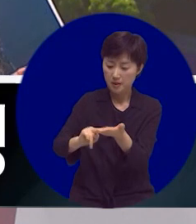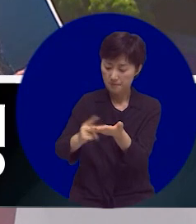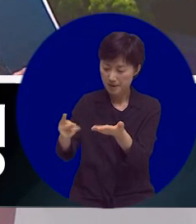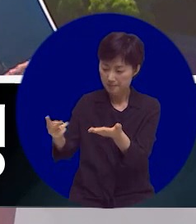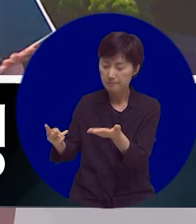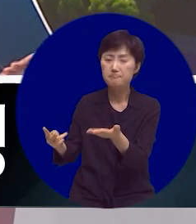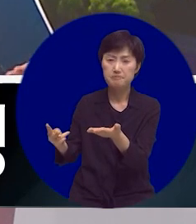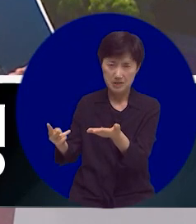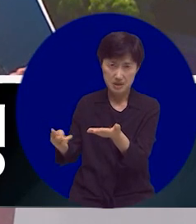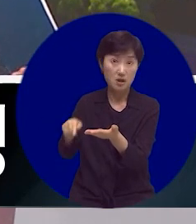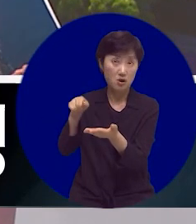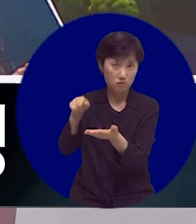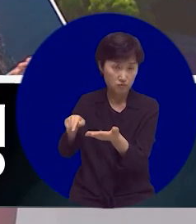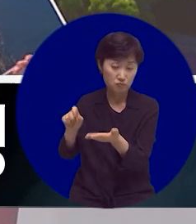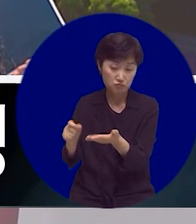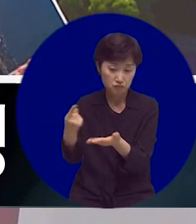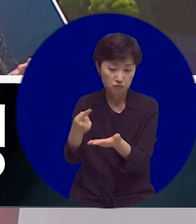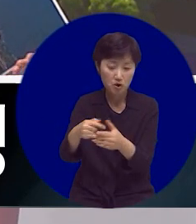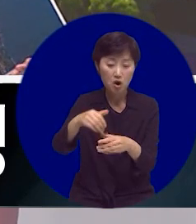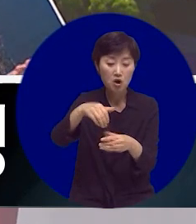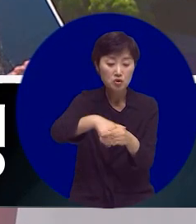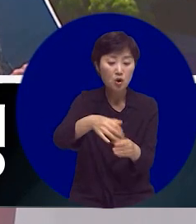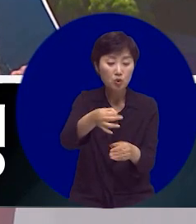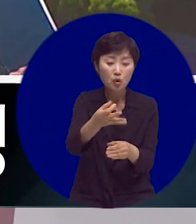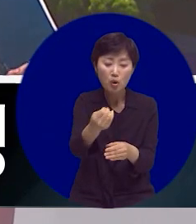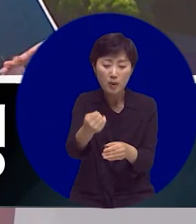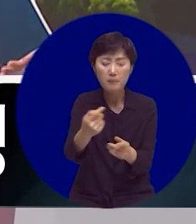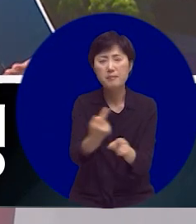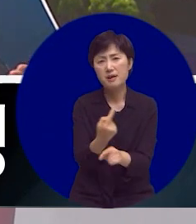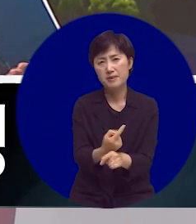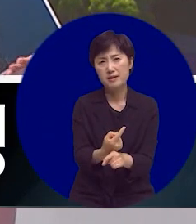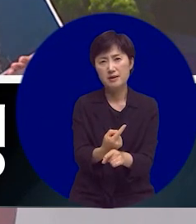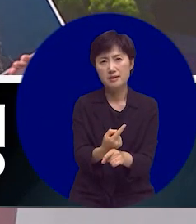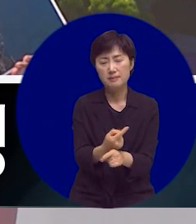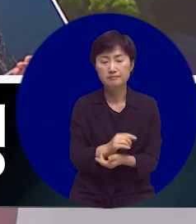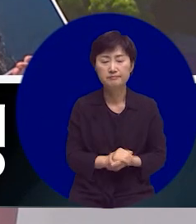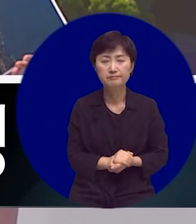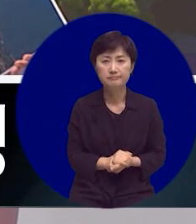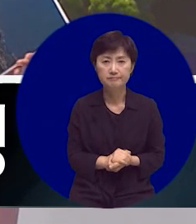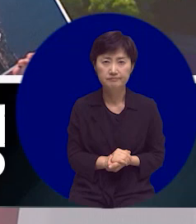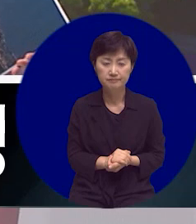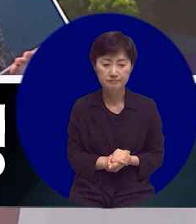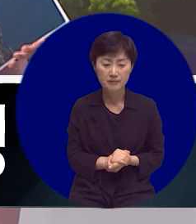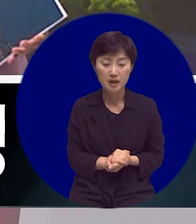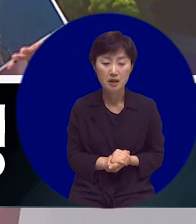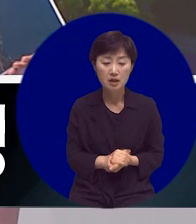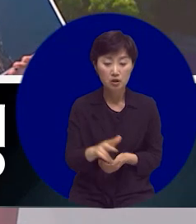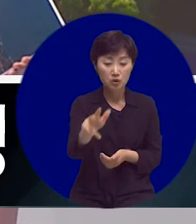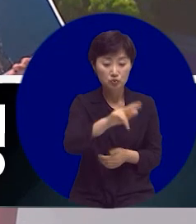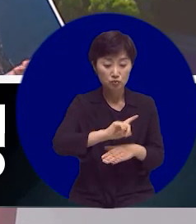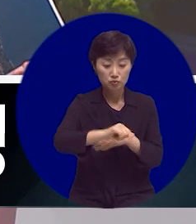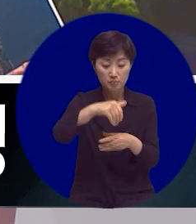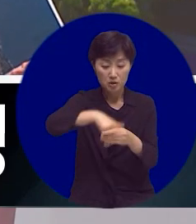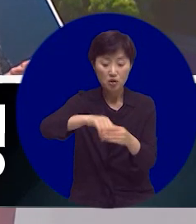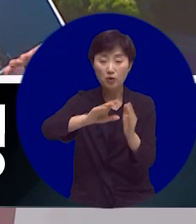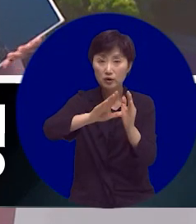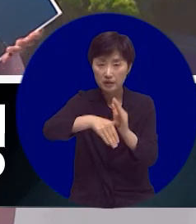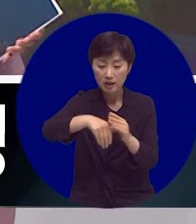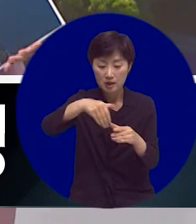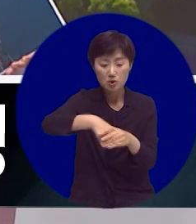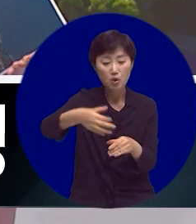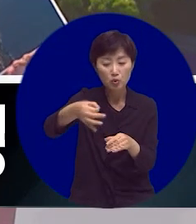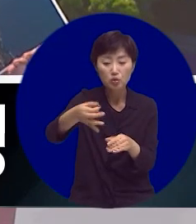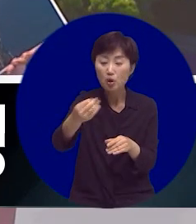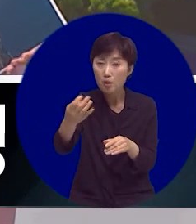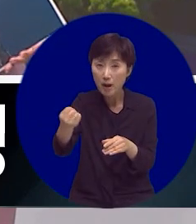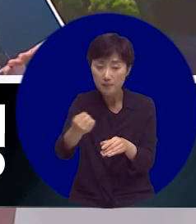개정되면서 이를 반영한 선거비용 제한액에 변동이 생겼습니다. 이에 선거관리위원회가 제8회 전국 동시지방선거에